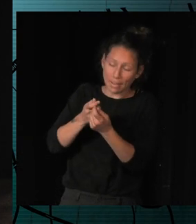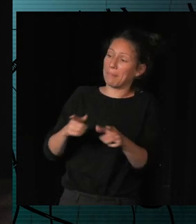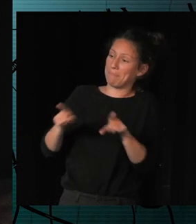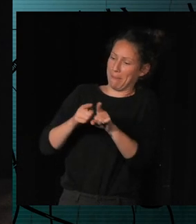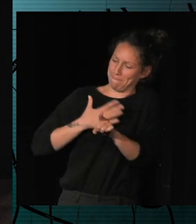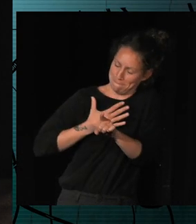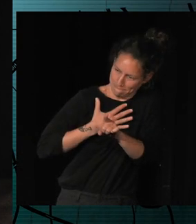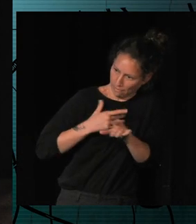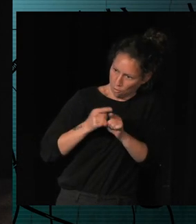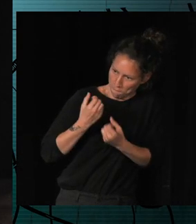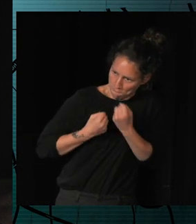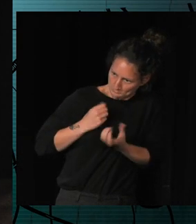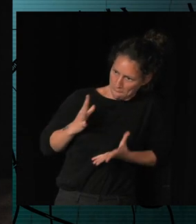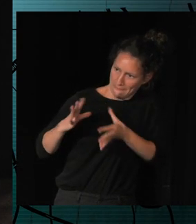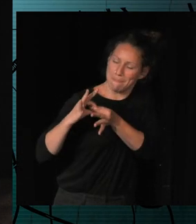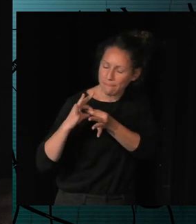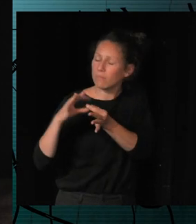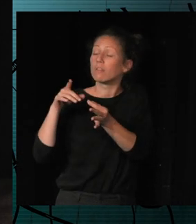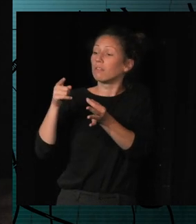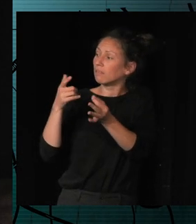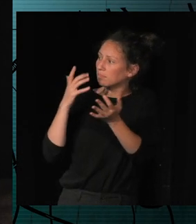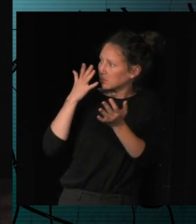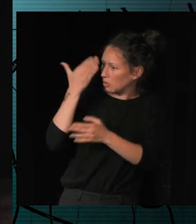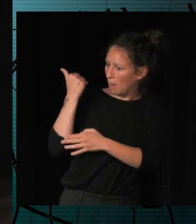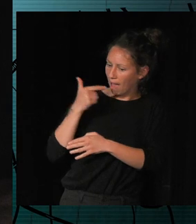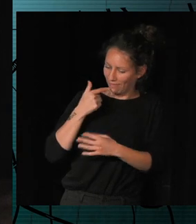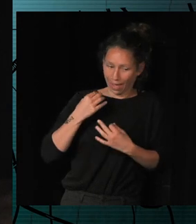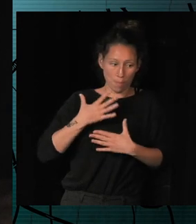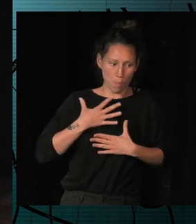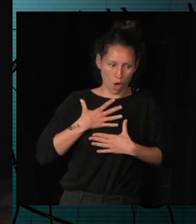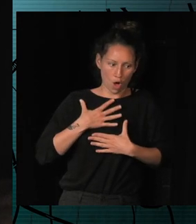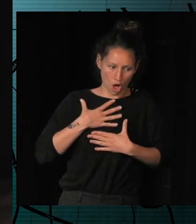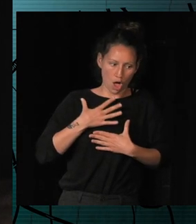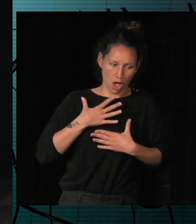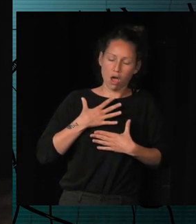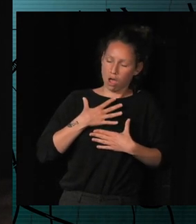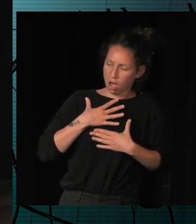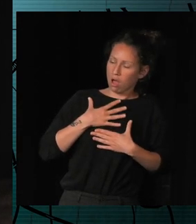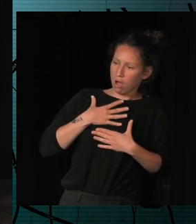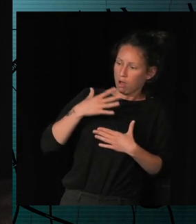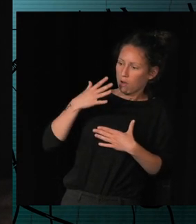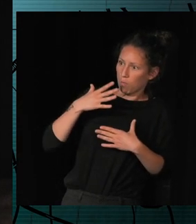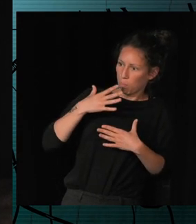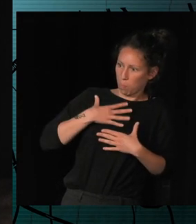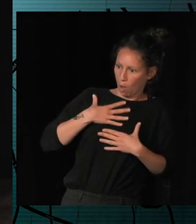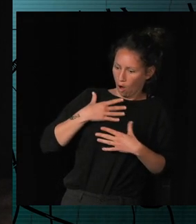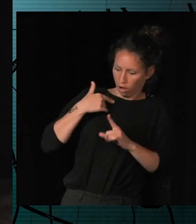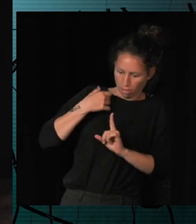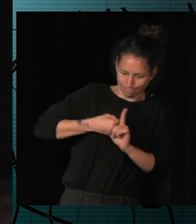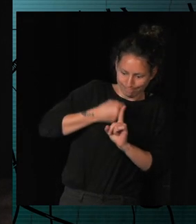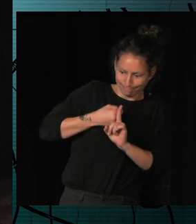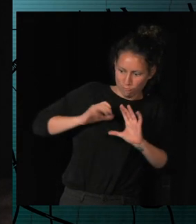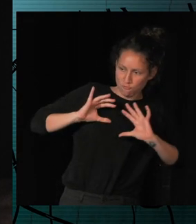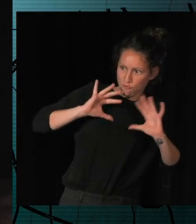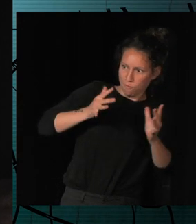comme moyen catartique de faire face à ces peurs et notamment lutter contre des angoise